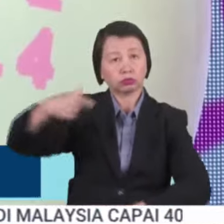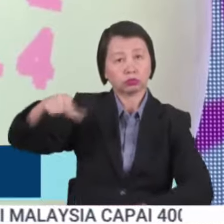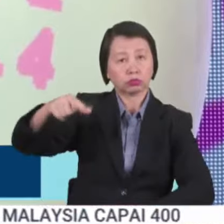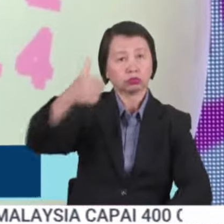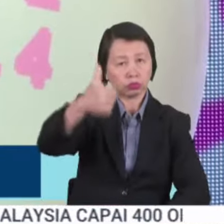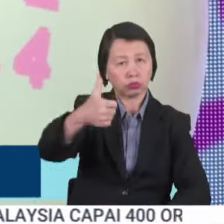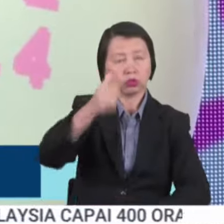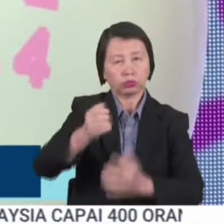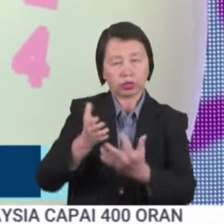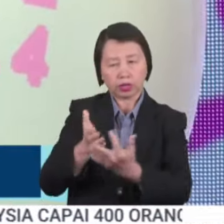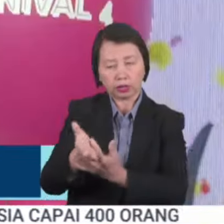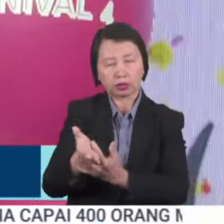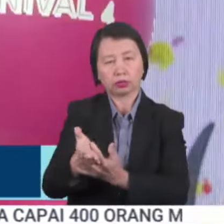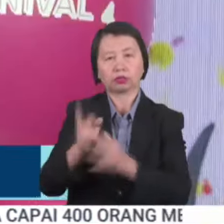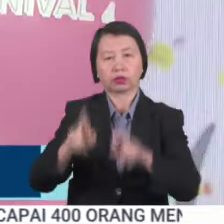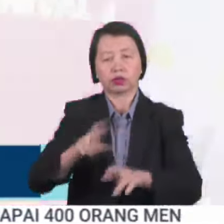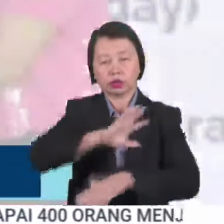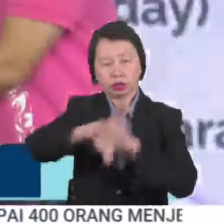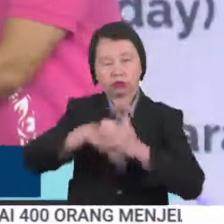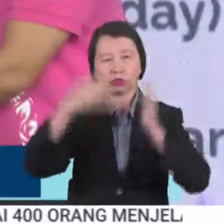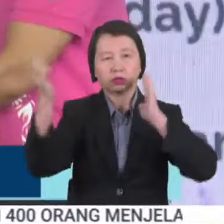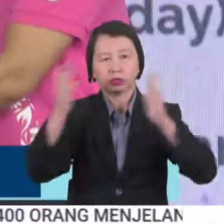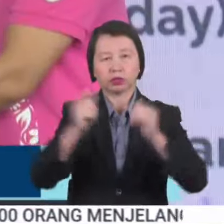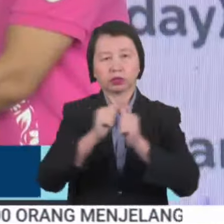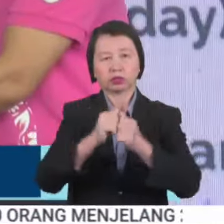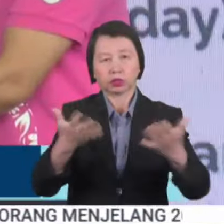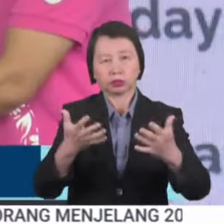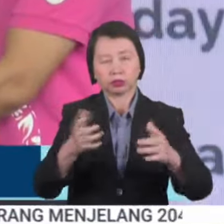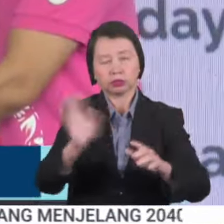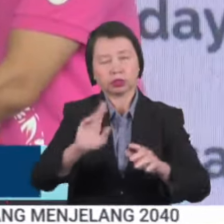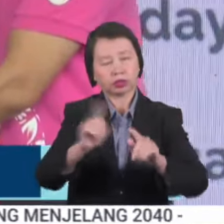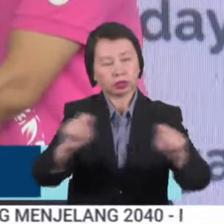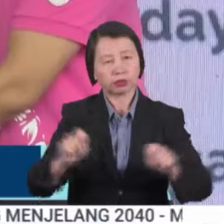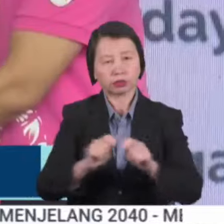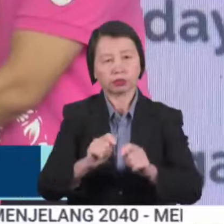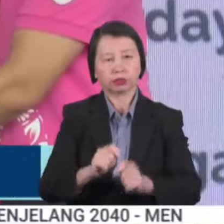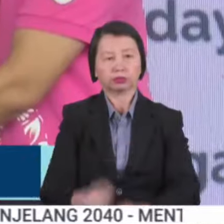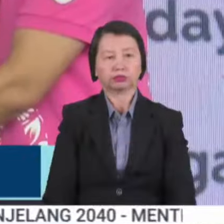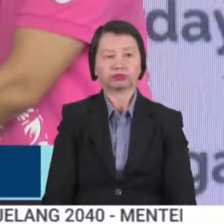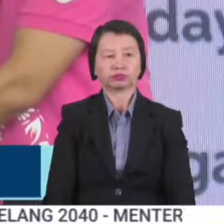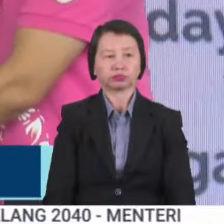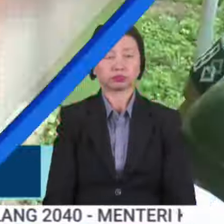selain dapat diakses rakyat di seluruh negara tanpa mengira lokasi geografi.